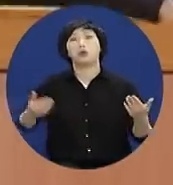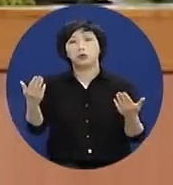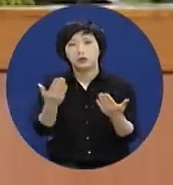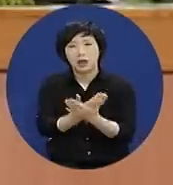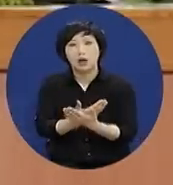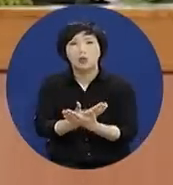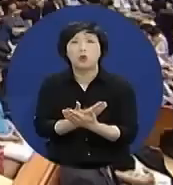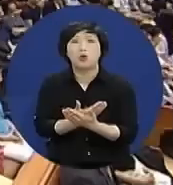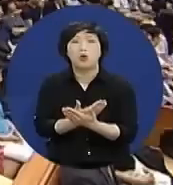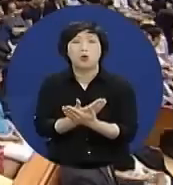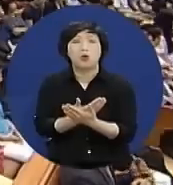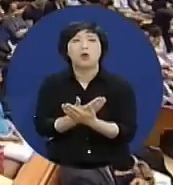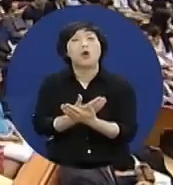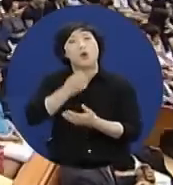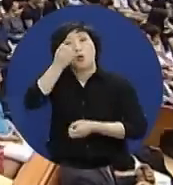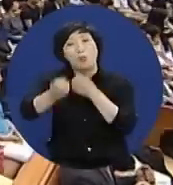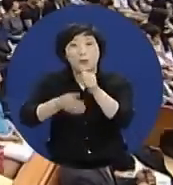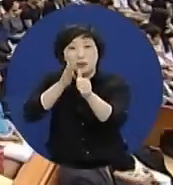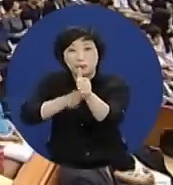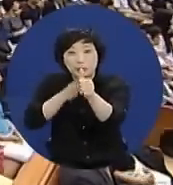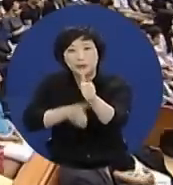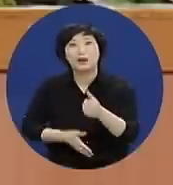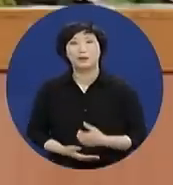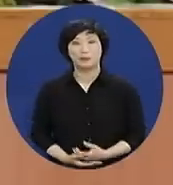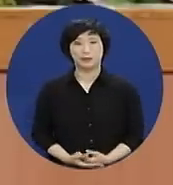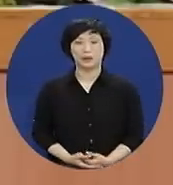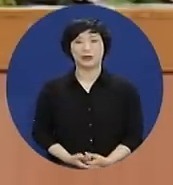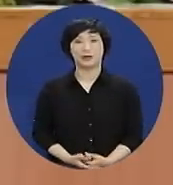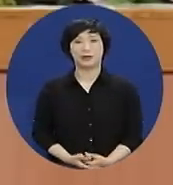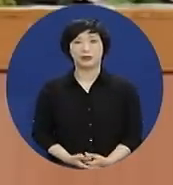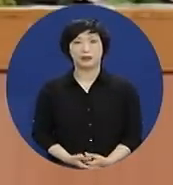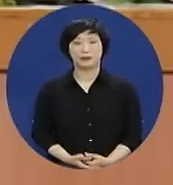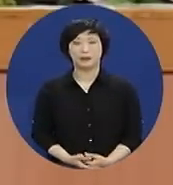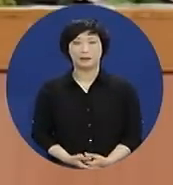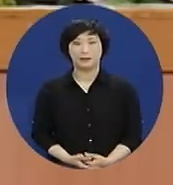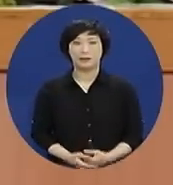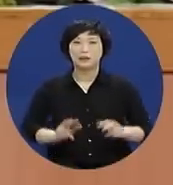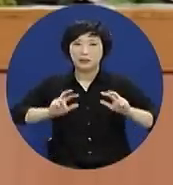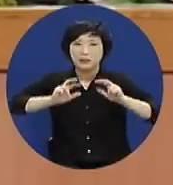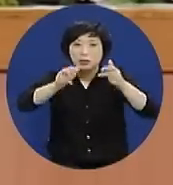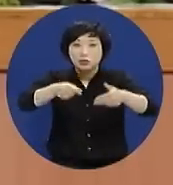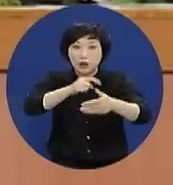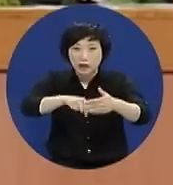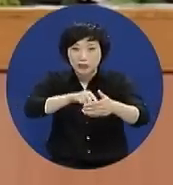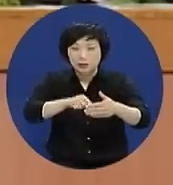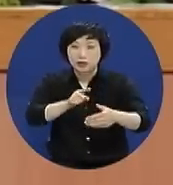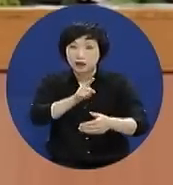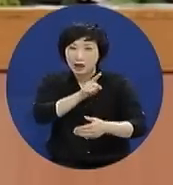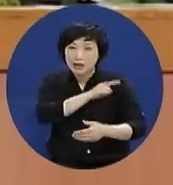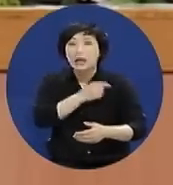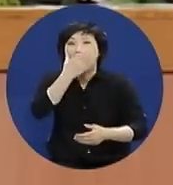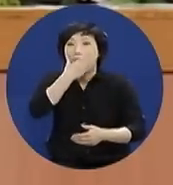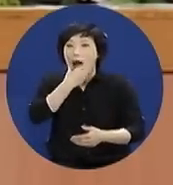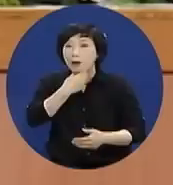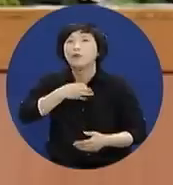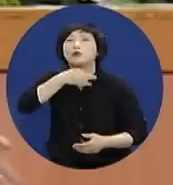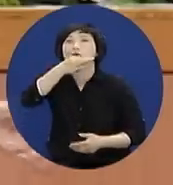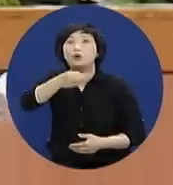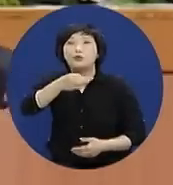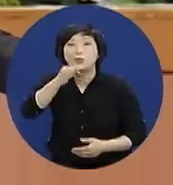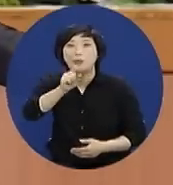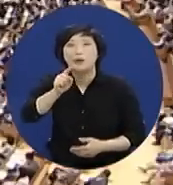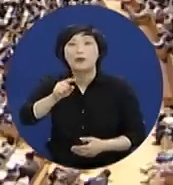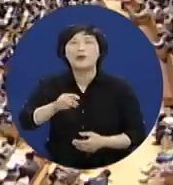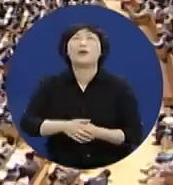ますですから私たちの中にそんな罪があるなら罪を犯しているなら速やかに悔い改めにより罪を吐き出し